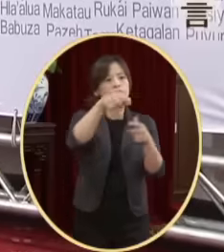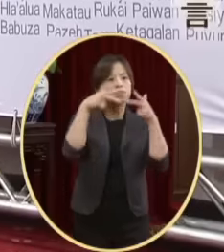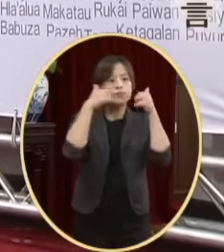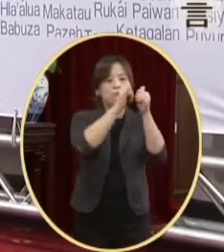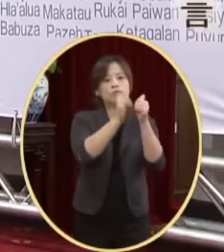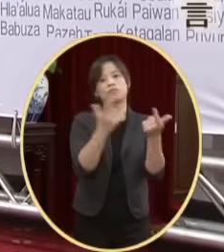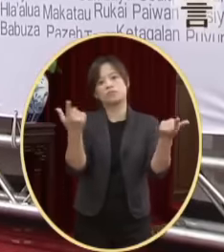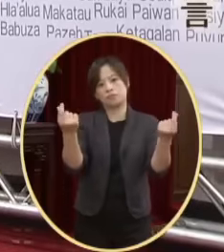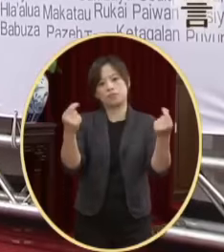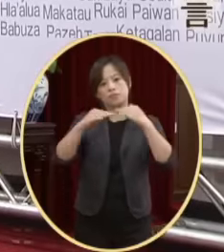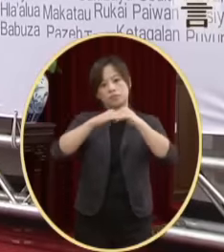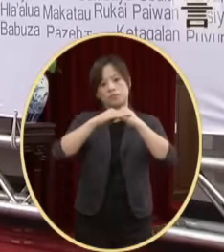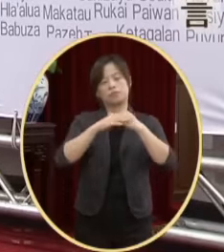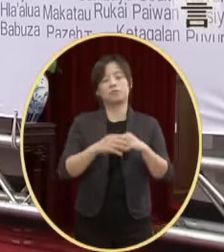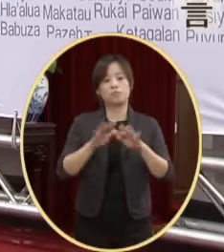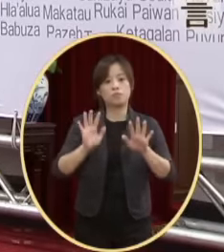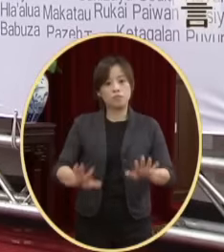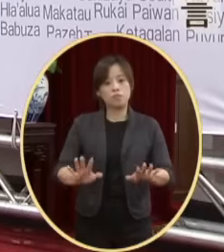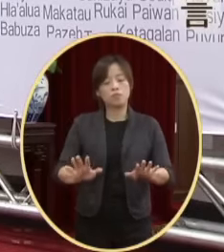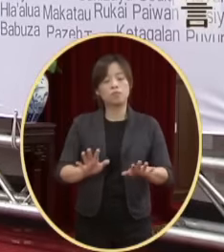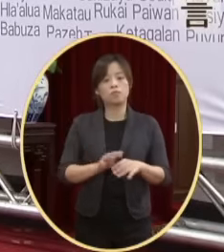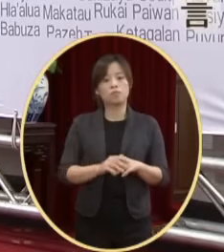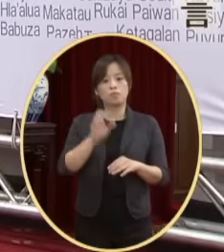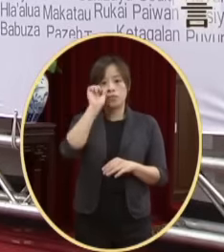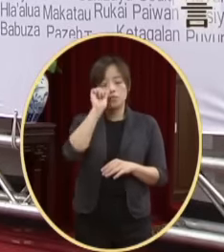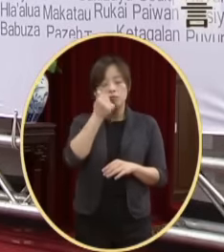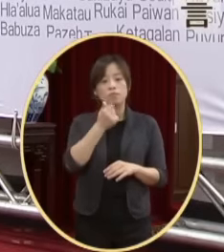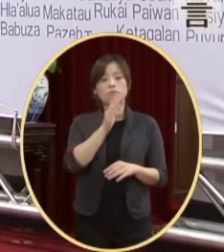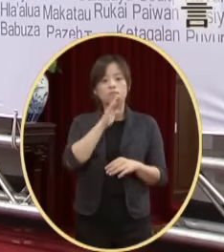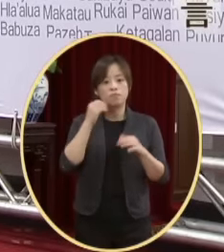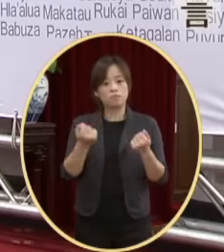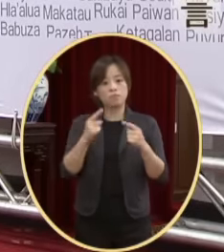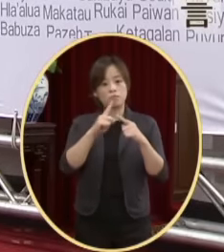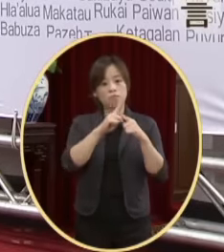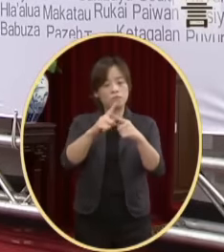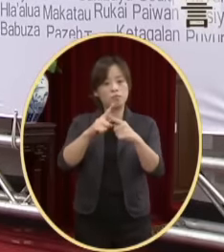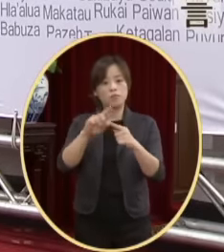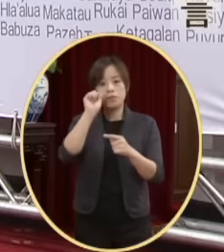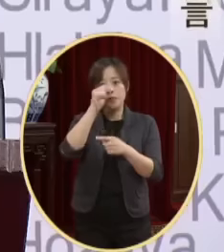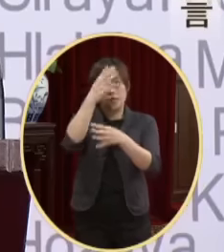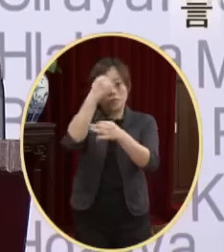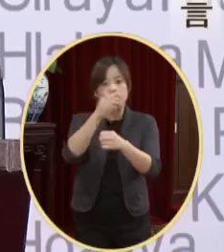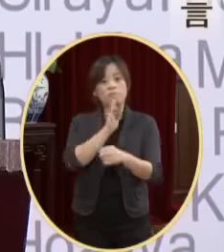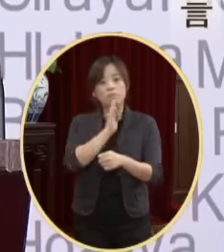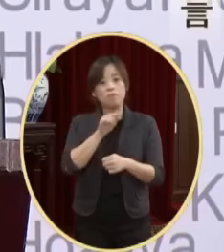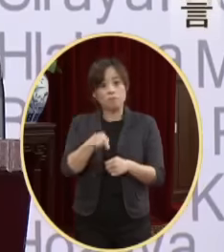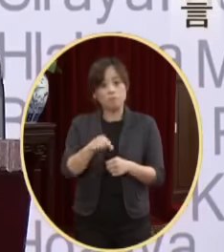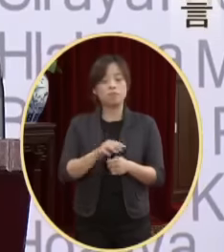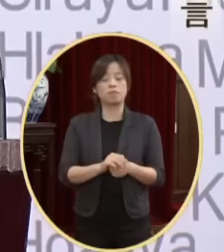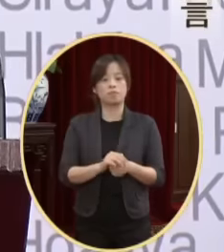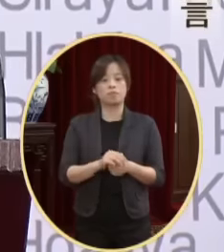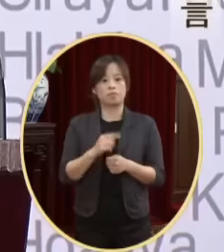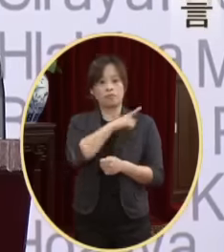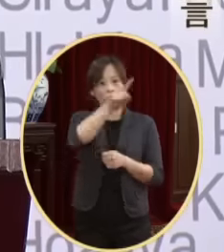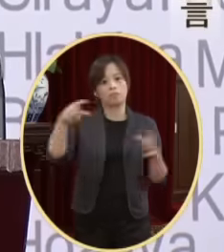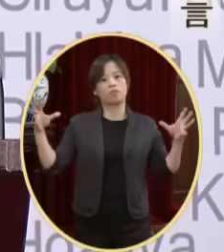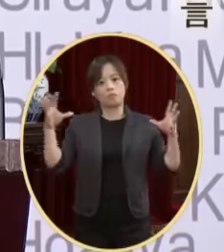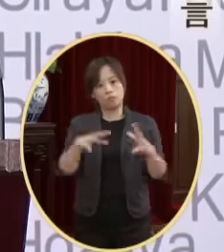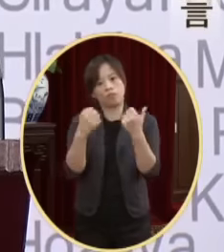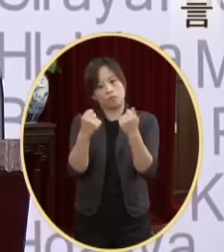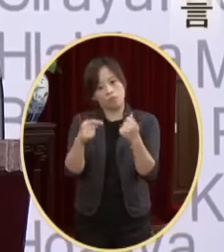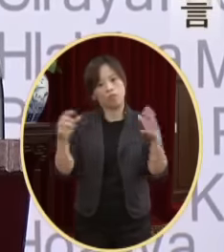族。今天特别在这样的特别的节日的时候，我们聚集在这